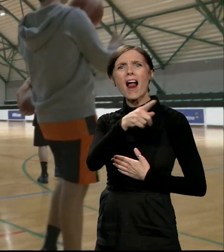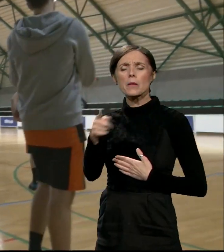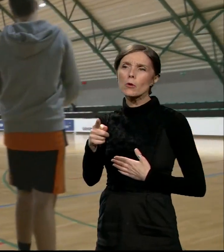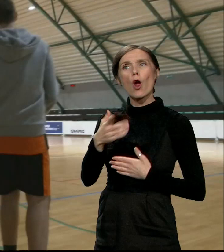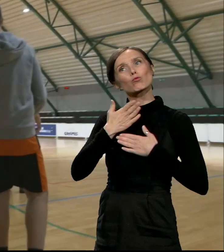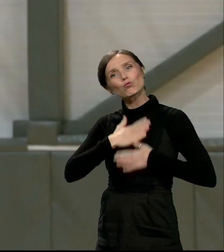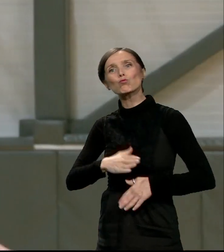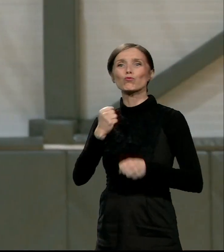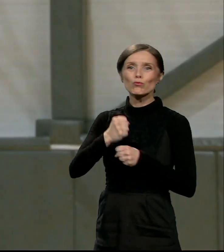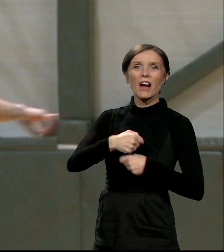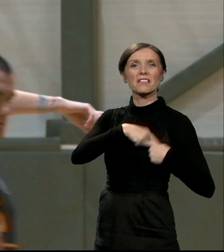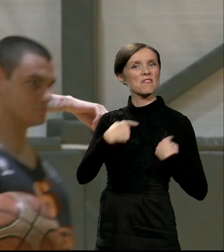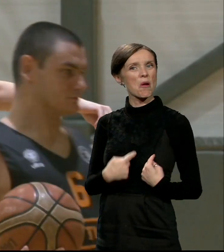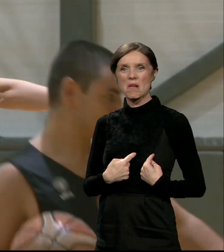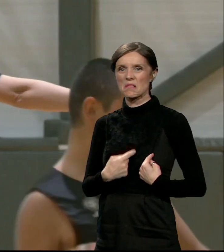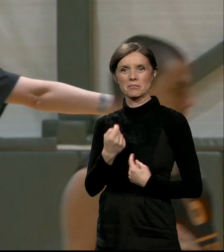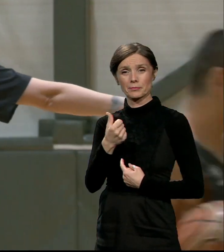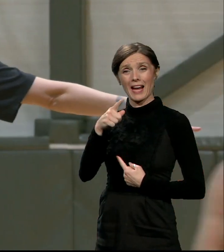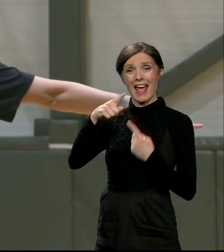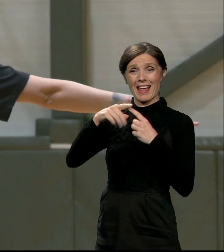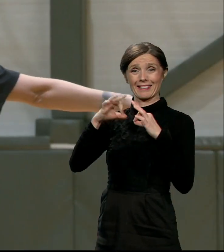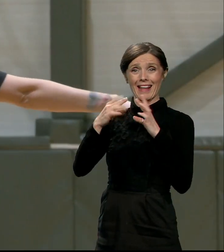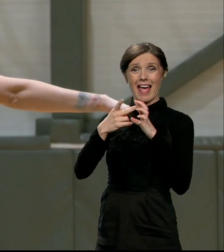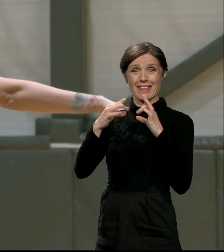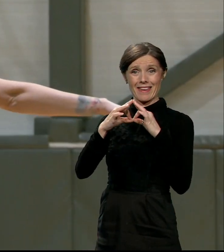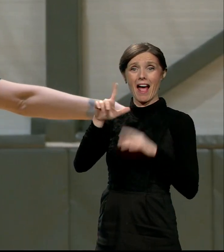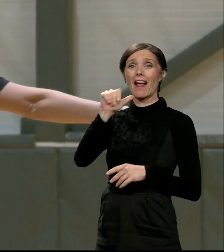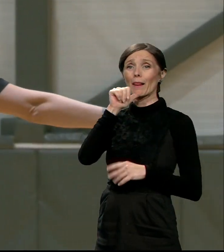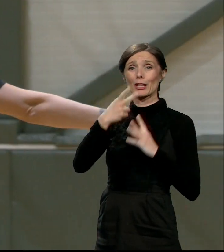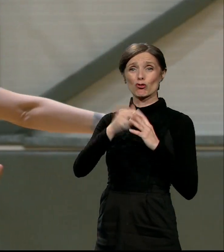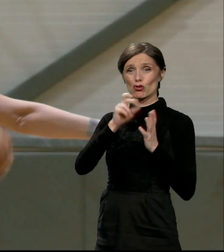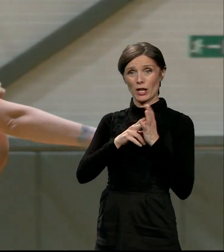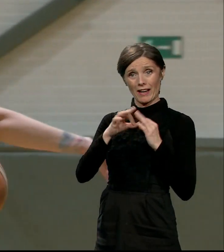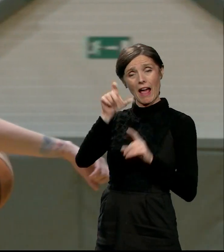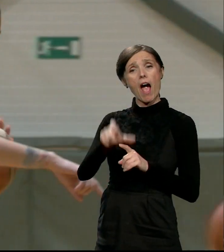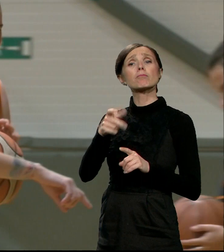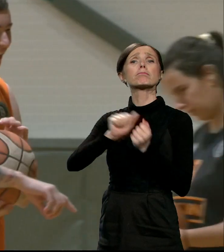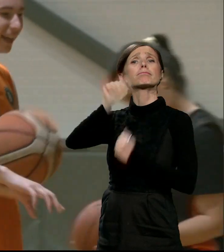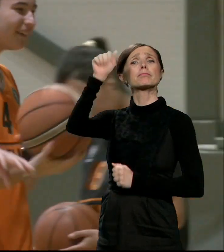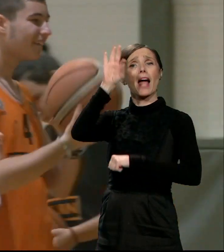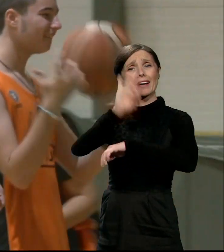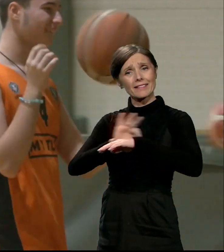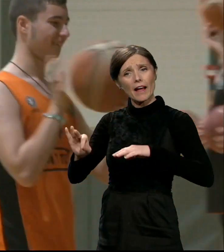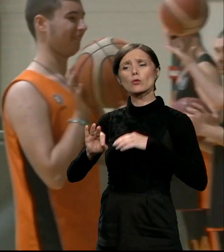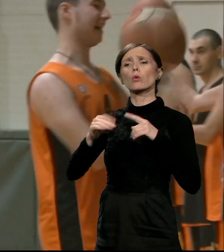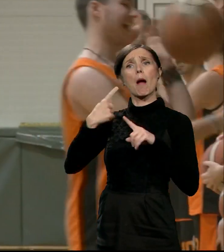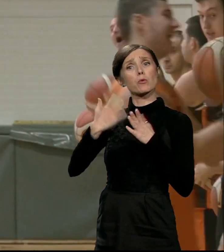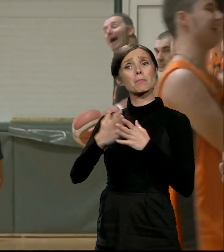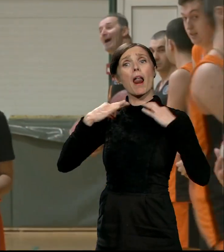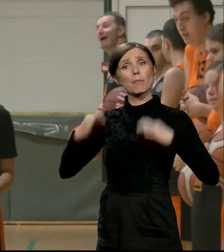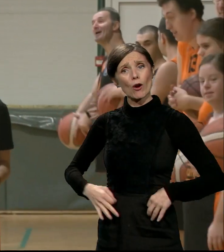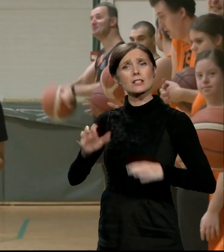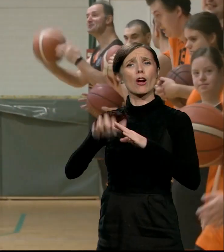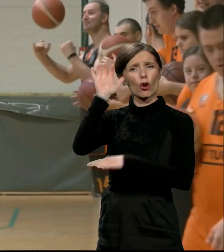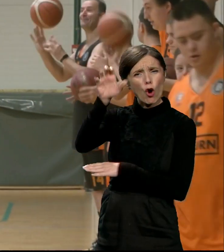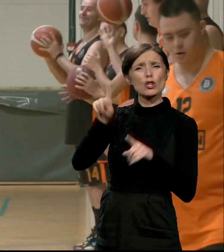taj korak. Tanja Ličina završila je arhitekturu, profesionalno se bavila košarkom i slikanjem, a potom je odlučila da se